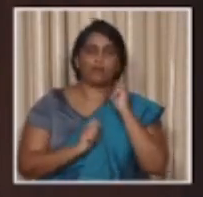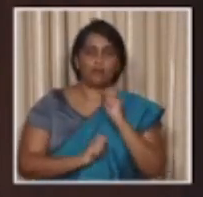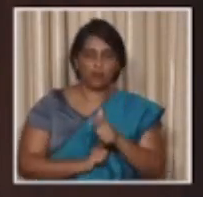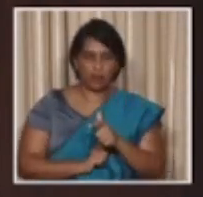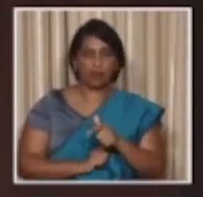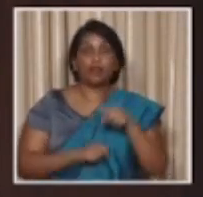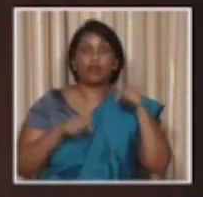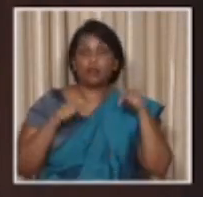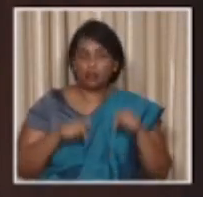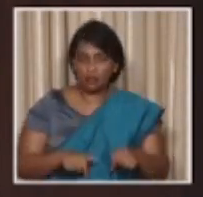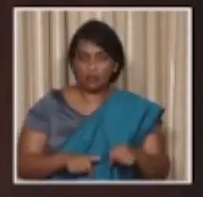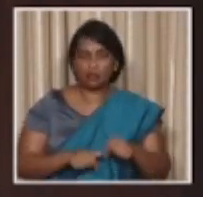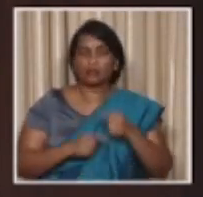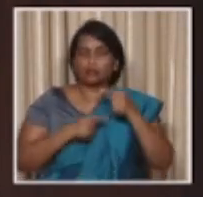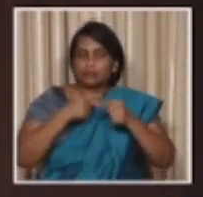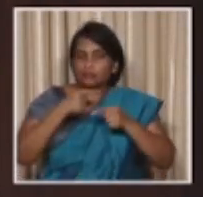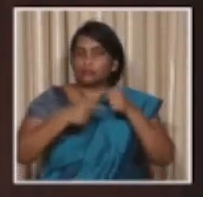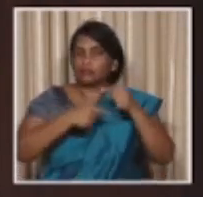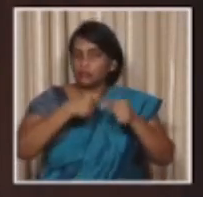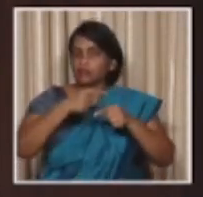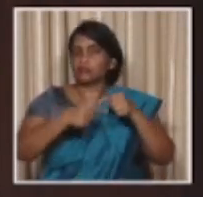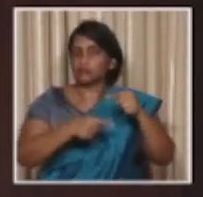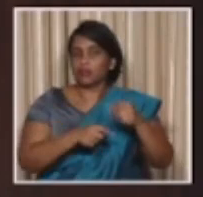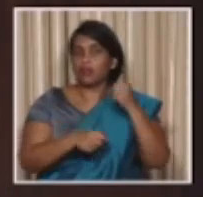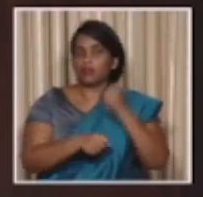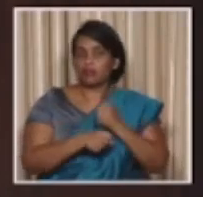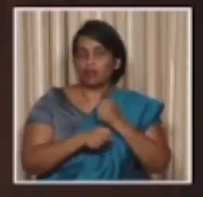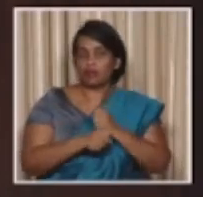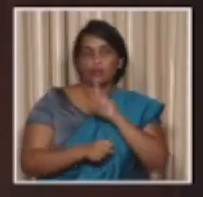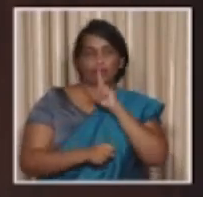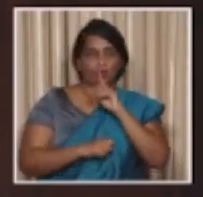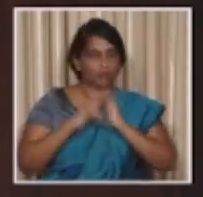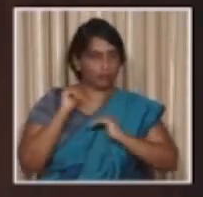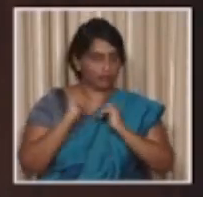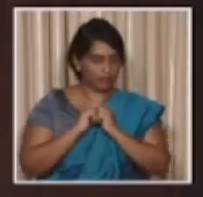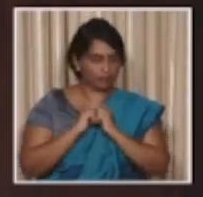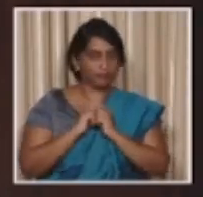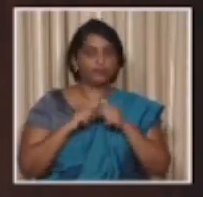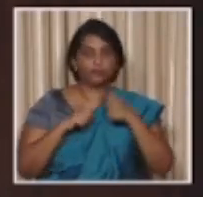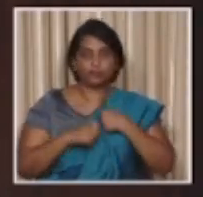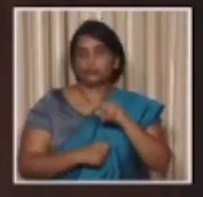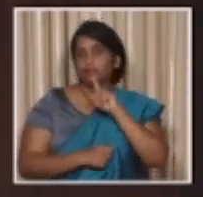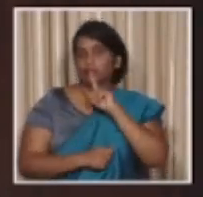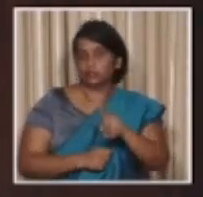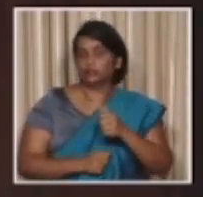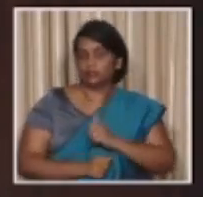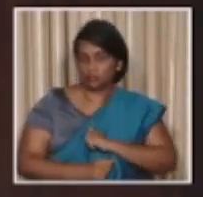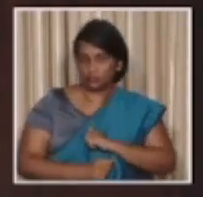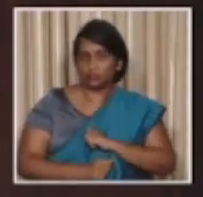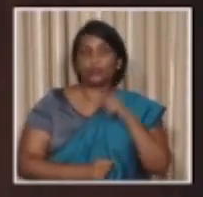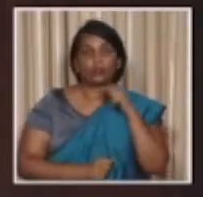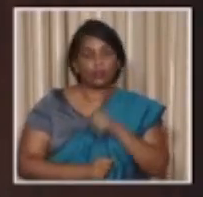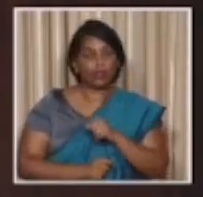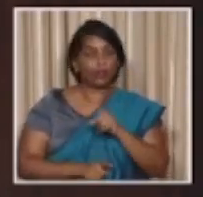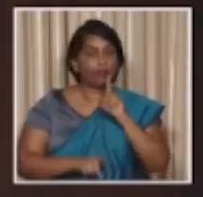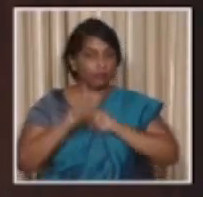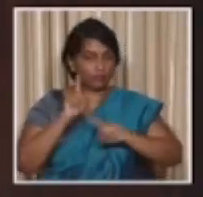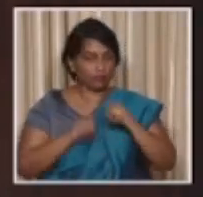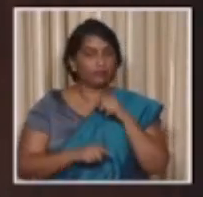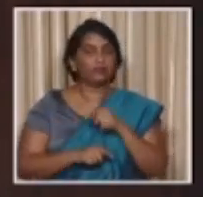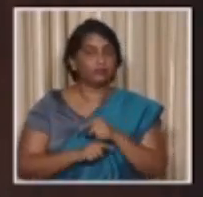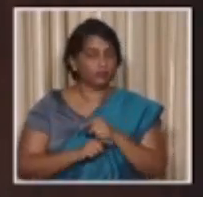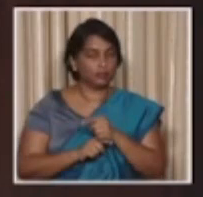මේක තමයි දැන් එකින් එක තමුන්නාන්සලගේ ආණ්ඩුව ගෙනාපු ක්‍රියාදාමය මම කියන්න කැමතියි මේක කතා කරනකොට මේ